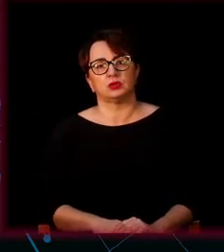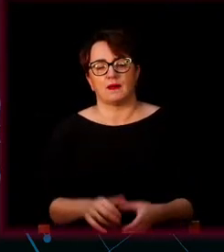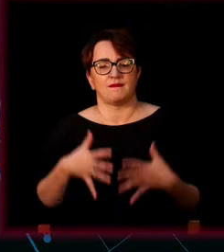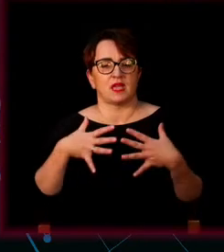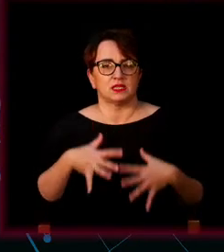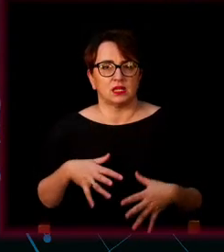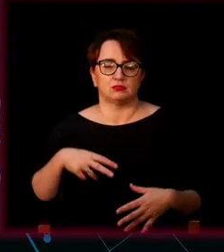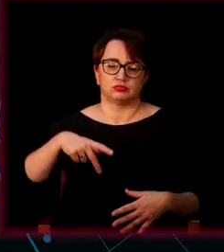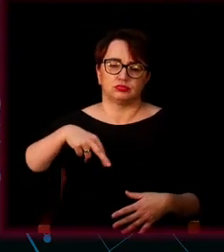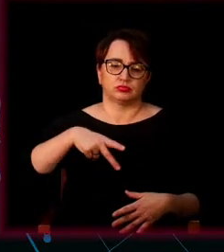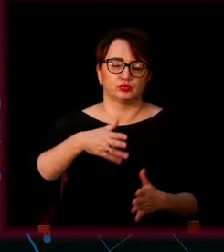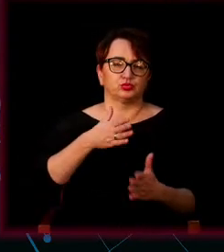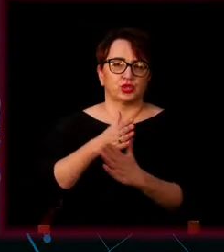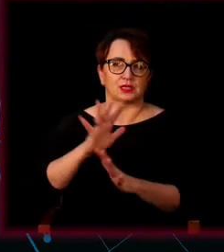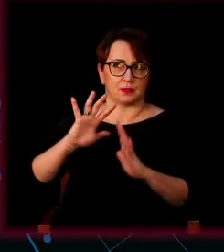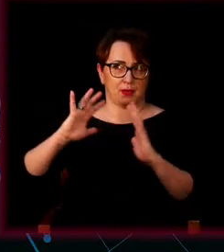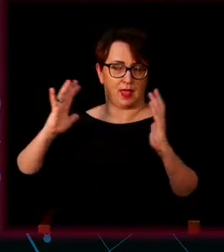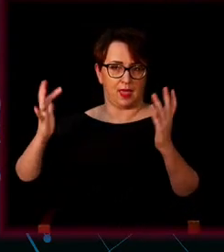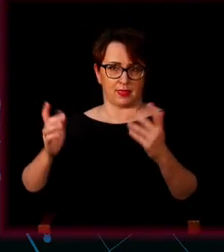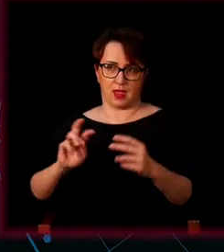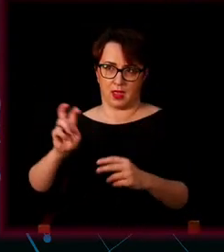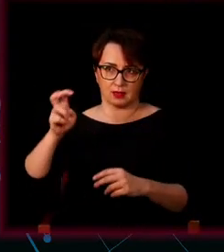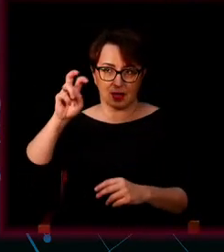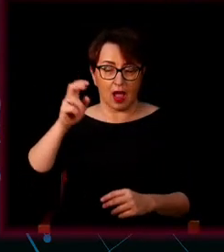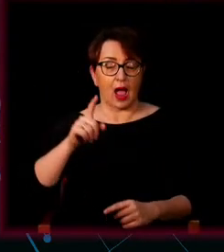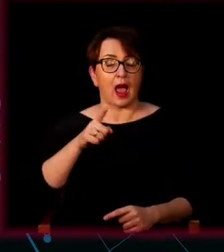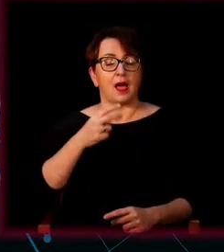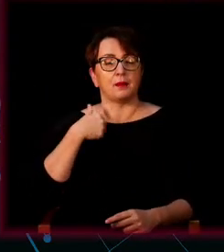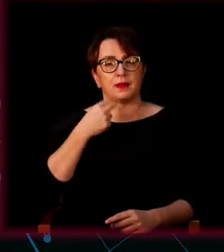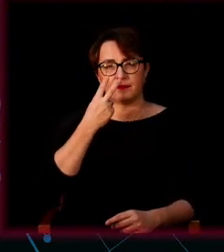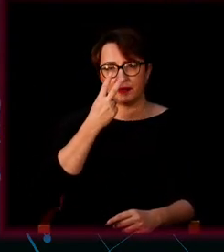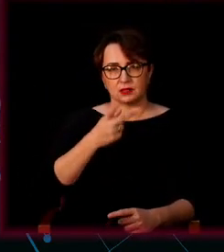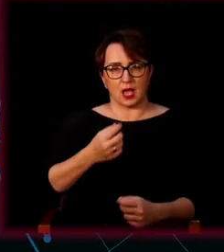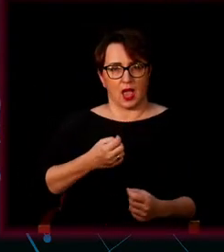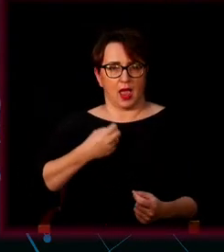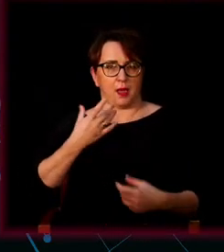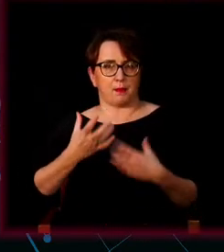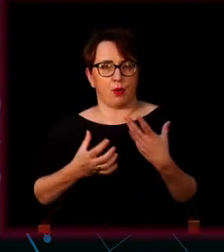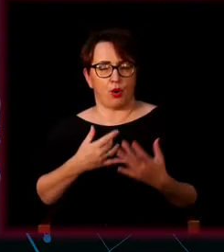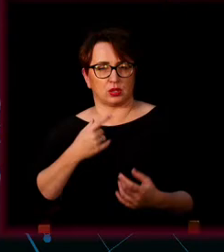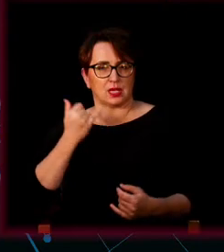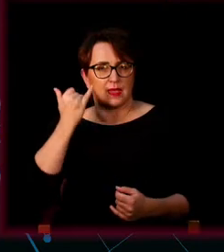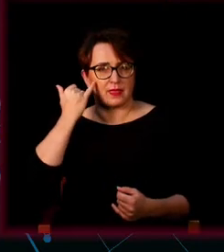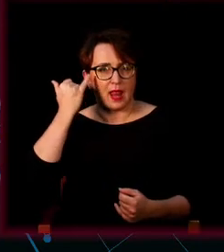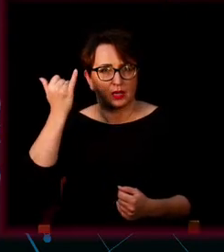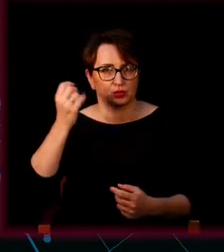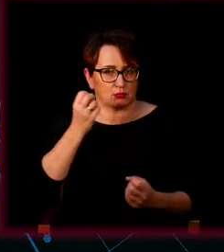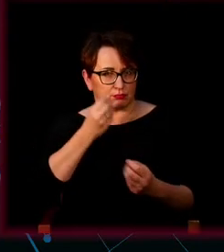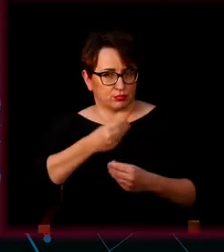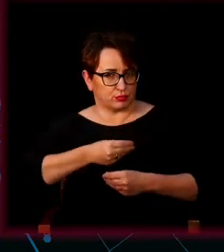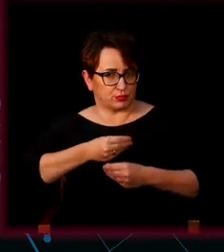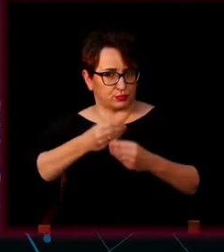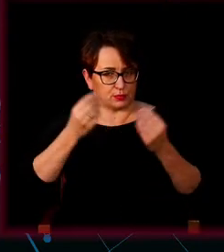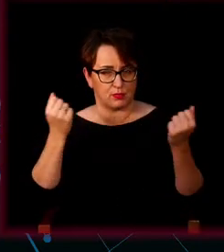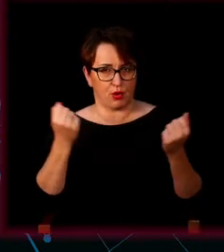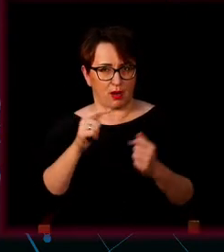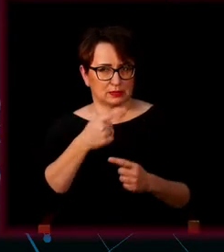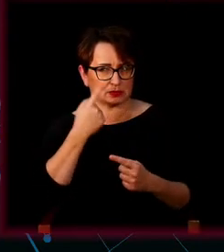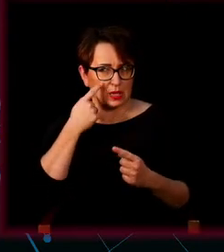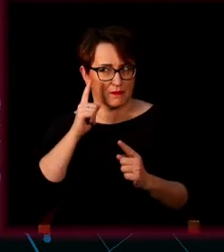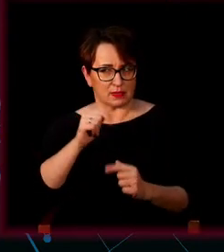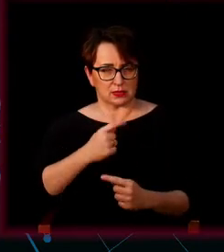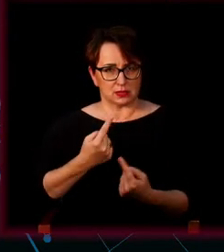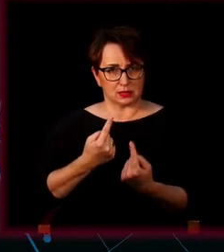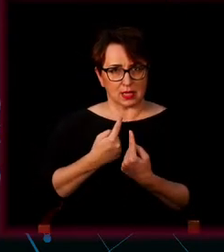fizycznie poprzez tę planetę, ale też jakby widzimy to, jak on emocjonalnie, intelektualnie się rozwija, tak jak sam dostrzega